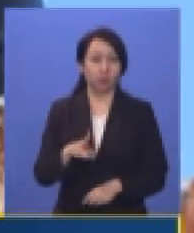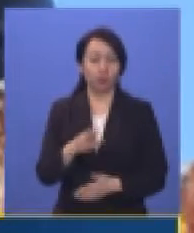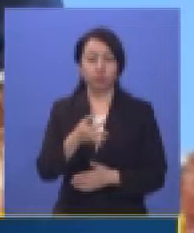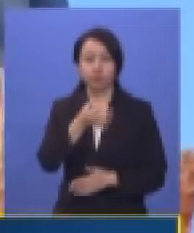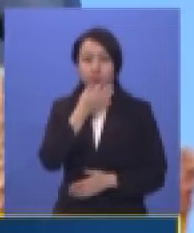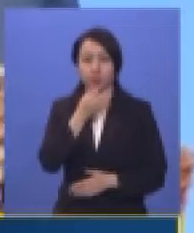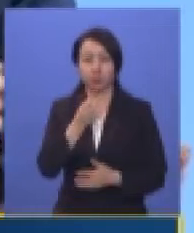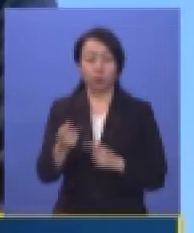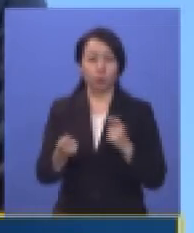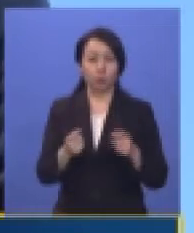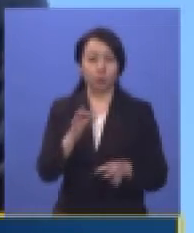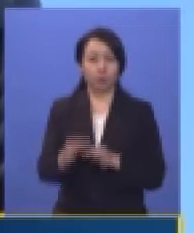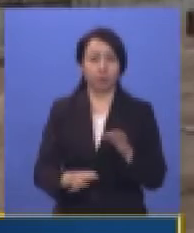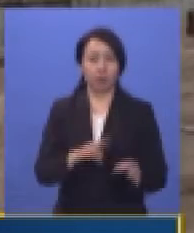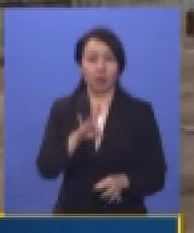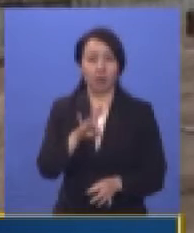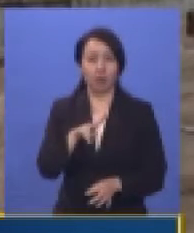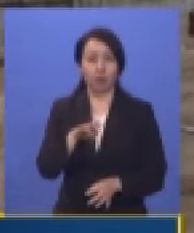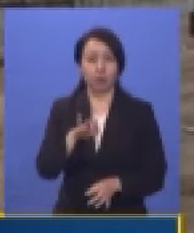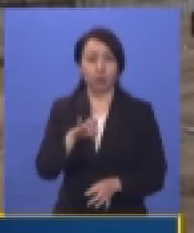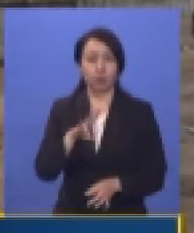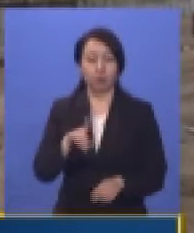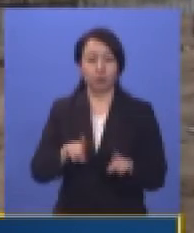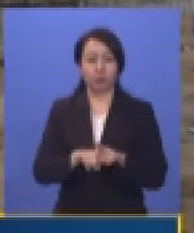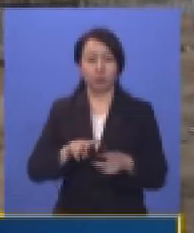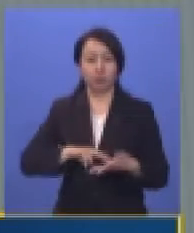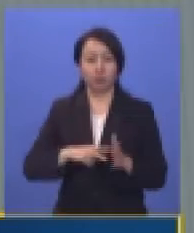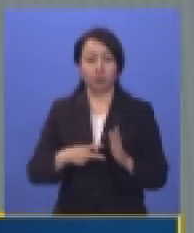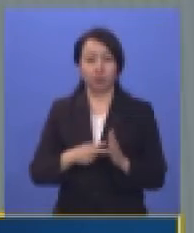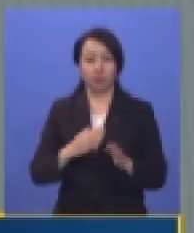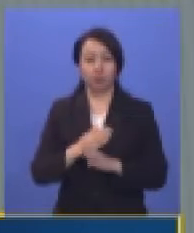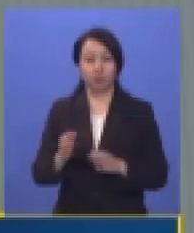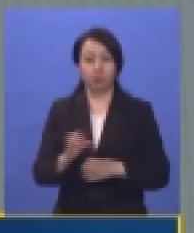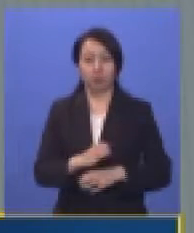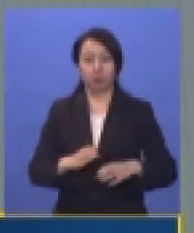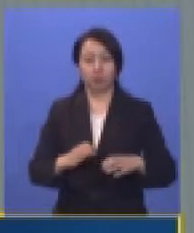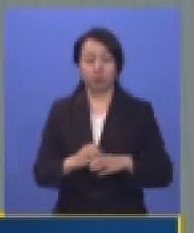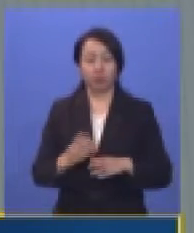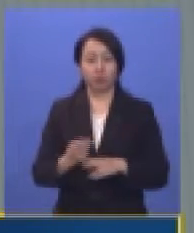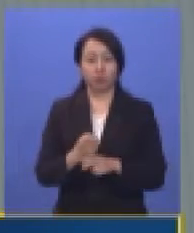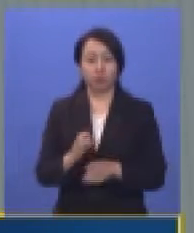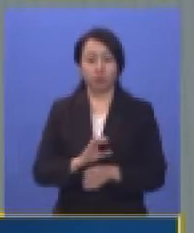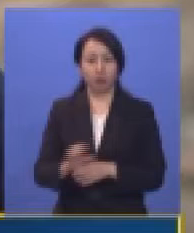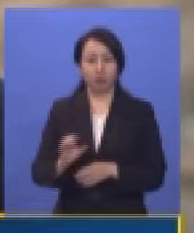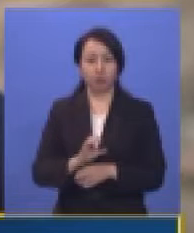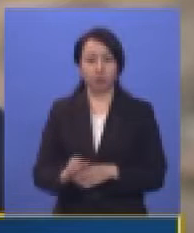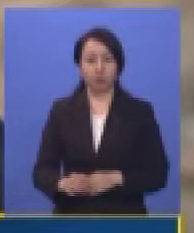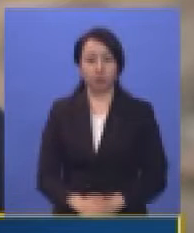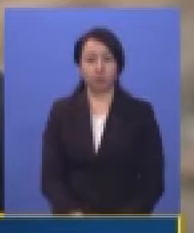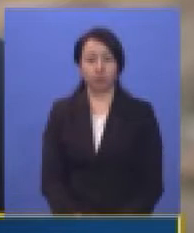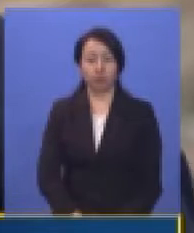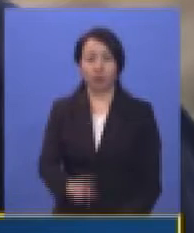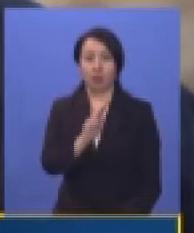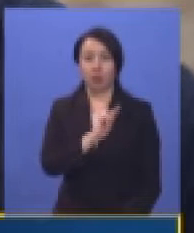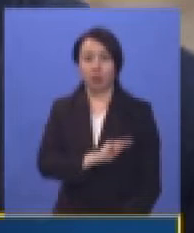культур в сутки. Это рапс, лен и подсолнечник. Также в планах выпуск кормовых добавок, то есть это безотходное производство. Работы